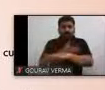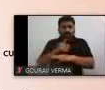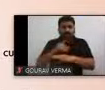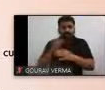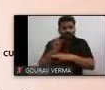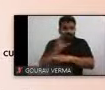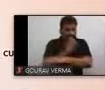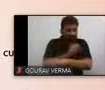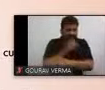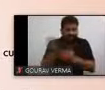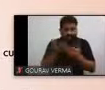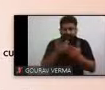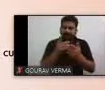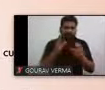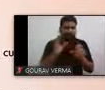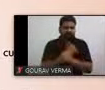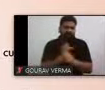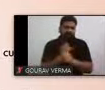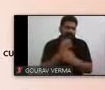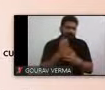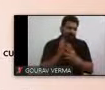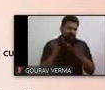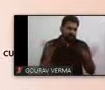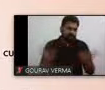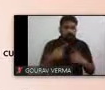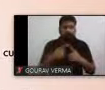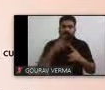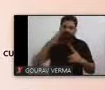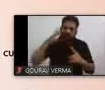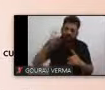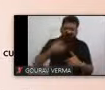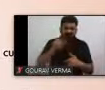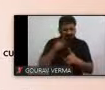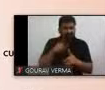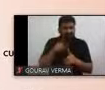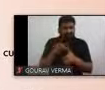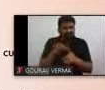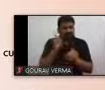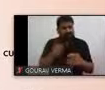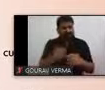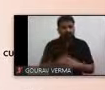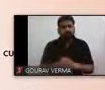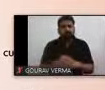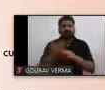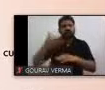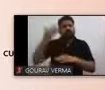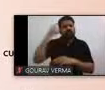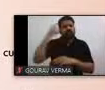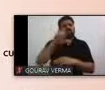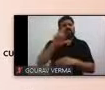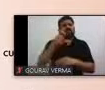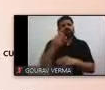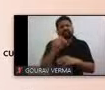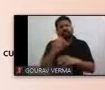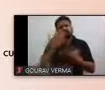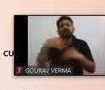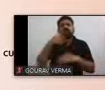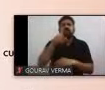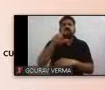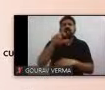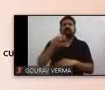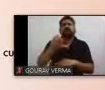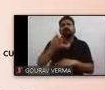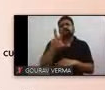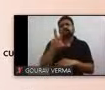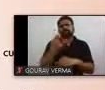बहुत कमी है और बहुत ही ज्यादा जरूरत है. पहले 70s में 80s में रूबेला,